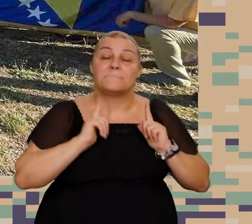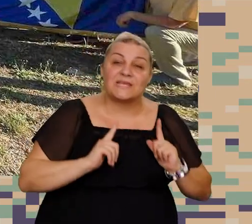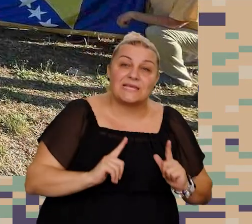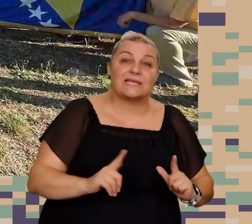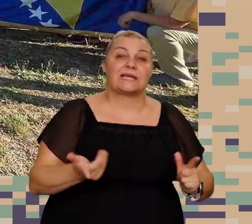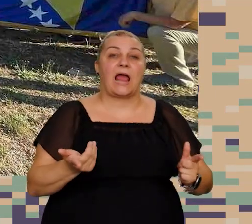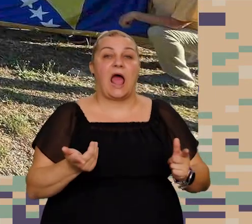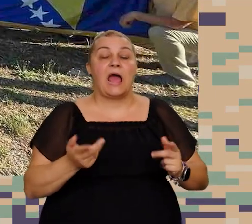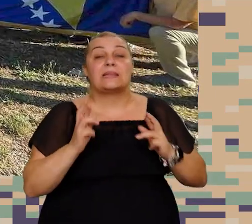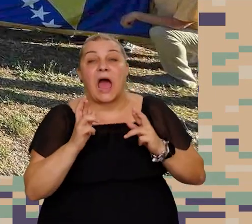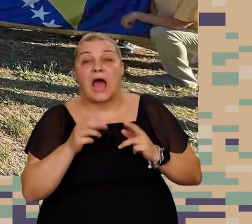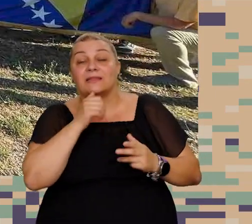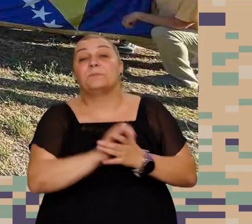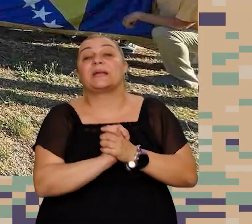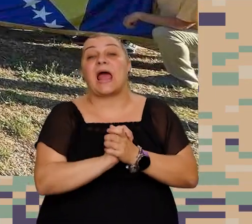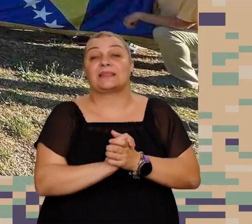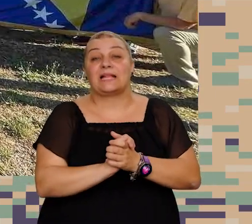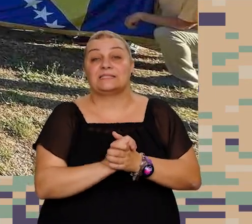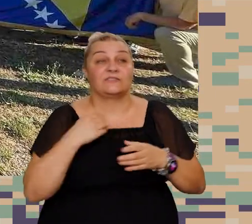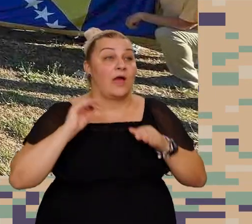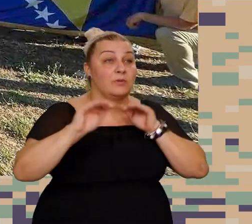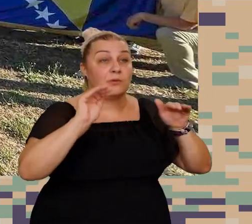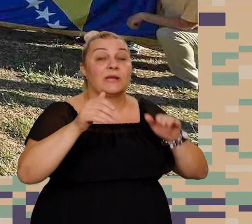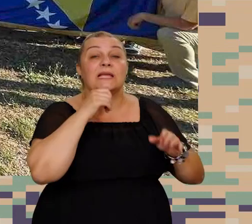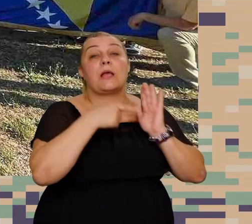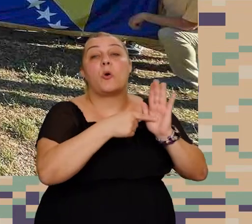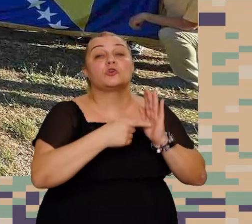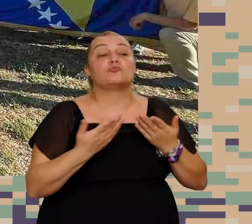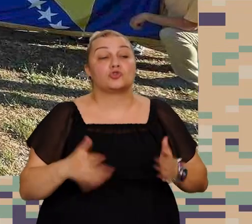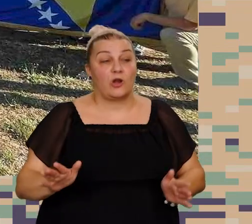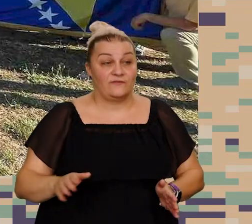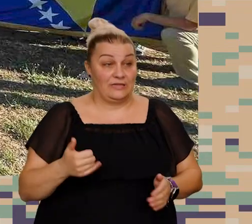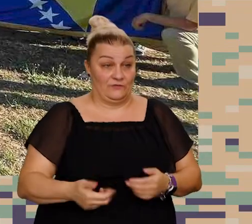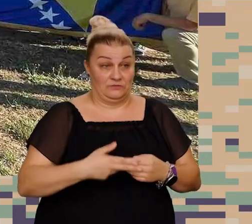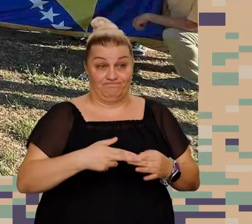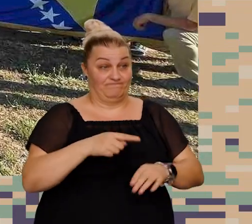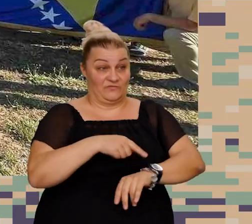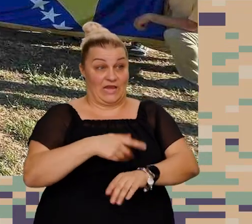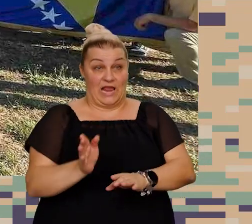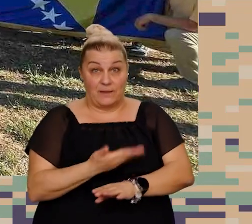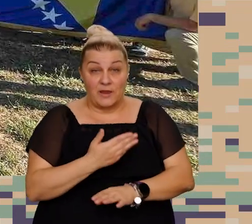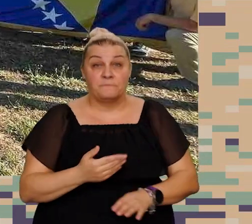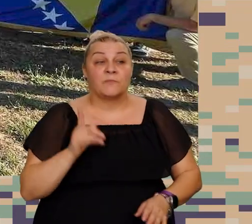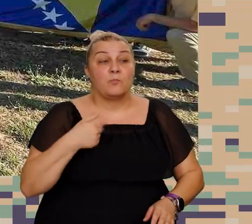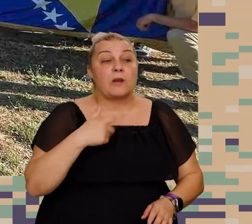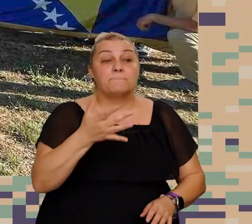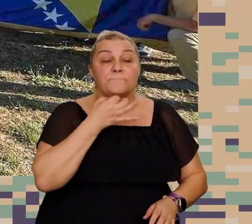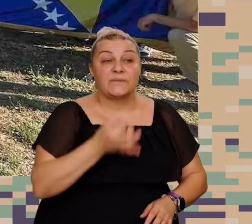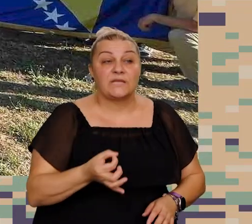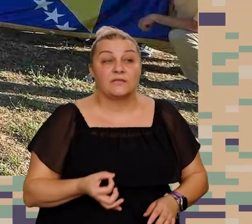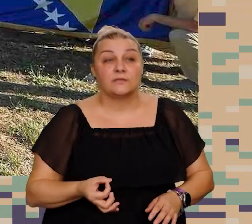i prijateljstva, prijateljstva i da se ukaže šta ne valja. Ajmo samo za kraj, evo gotovo na vrijeme već isteklo. Moram vas